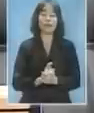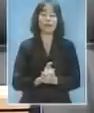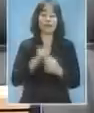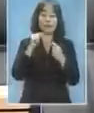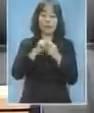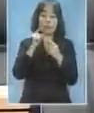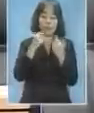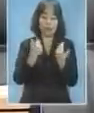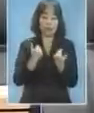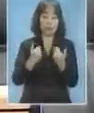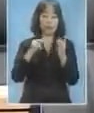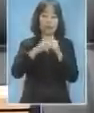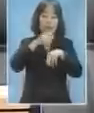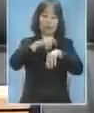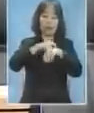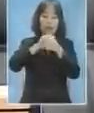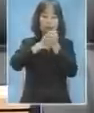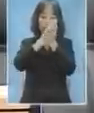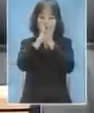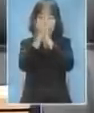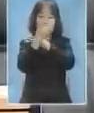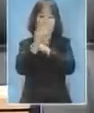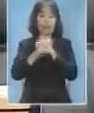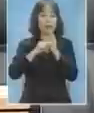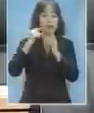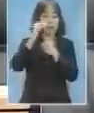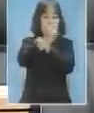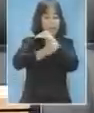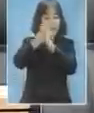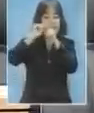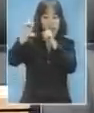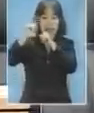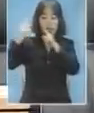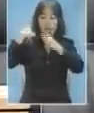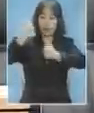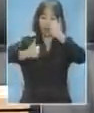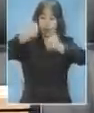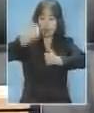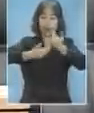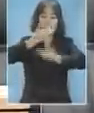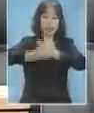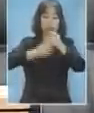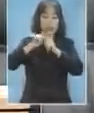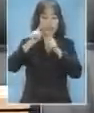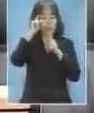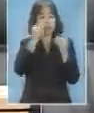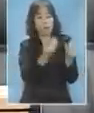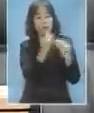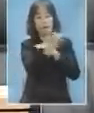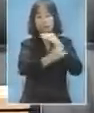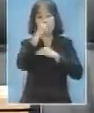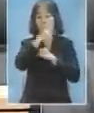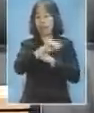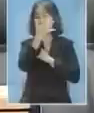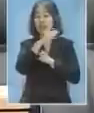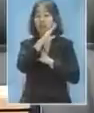เวลาไม่รอประเทศไทยประเทศอื่นๆที่เป็นคู่ค้าคู่ขาคู่แข่งเขาก็ไม่รอประเทศไทยถ้ารัฐบาลยัง